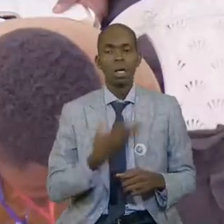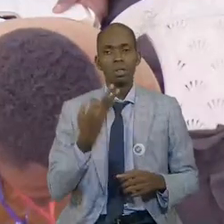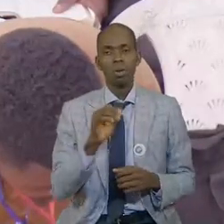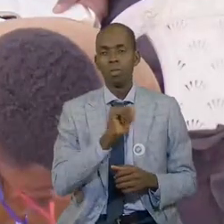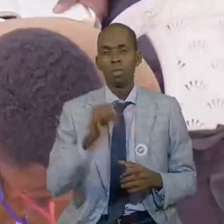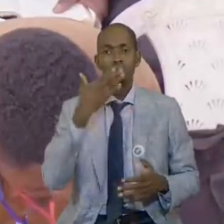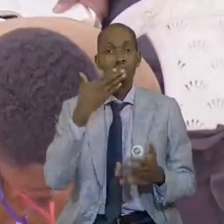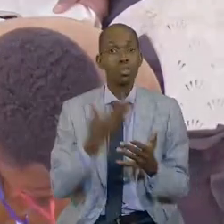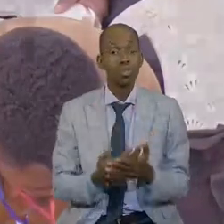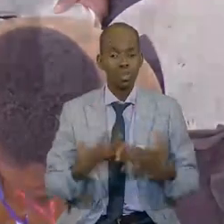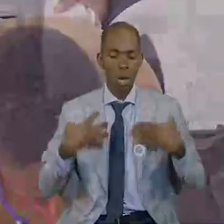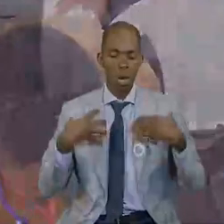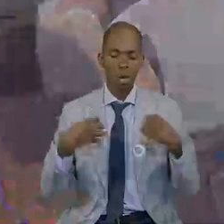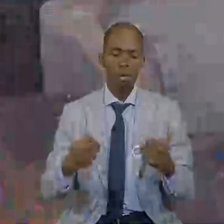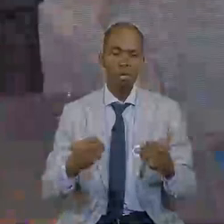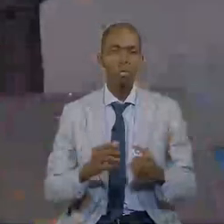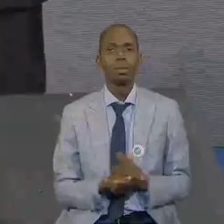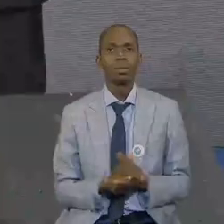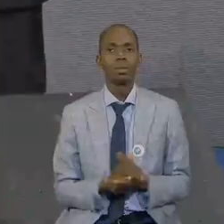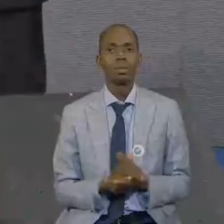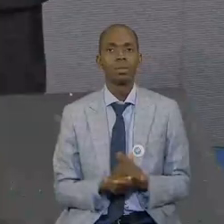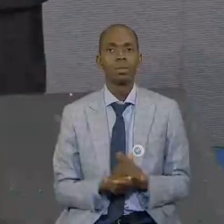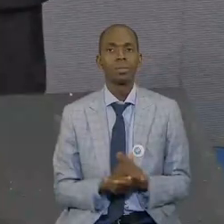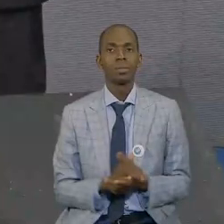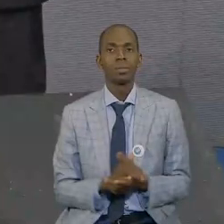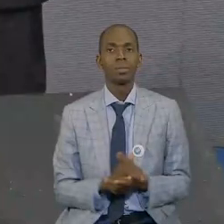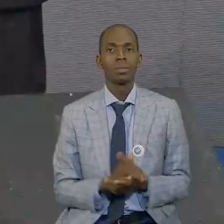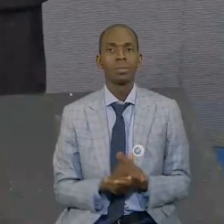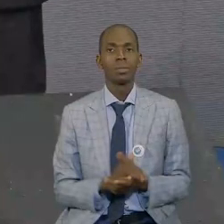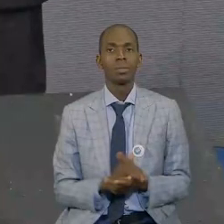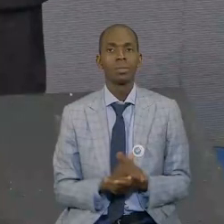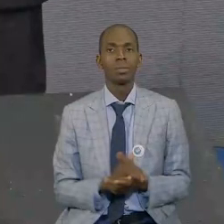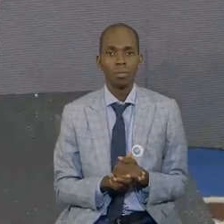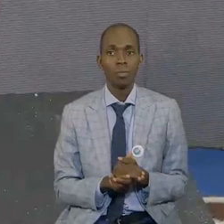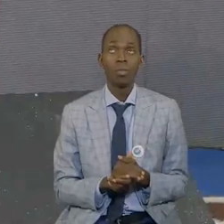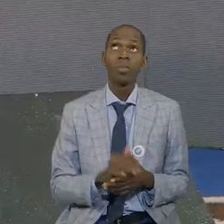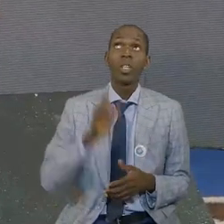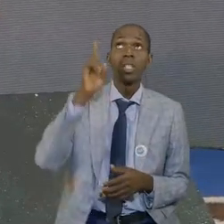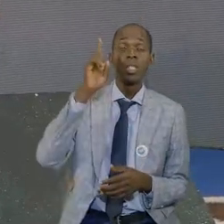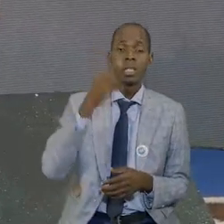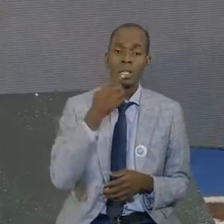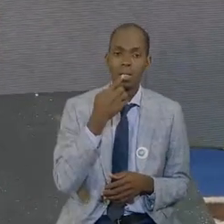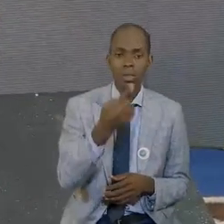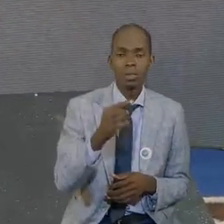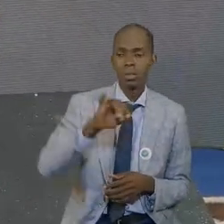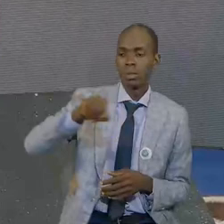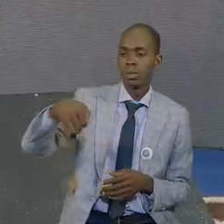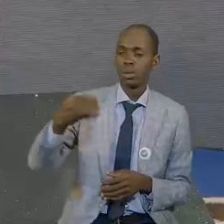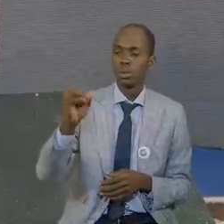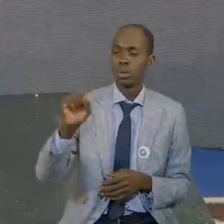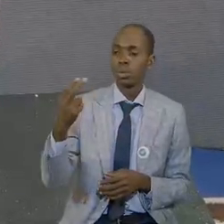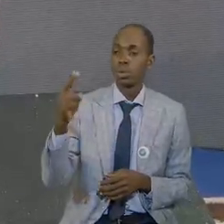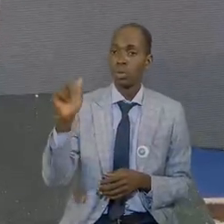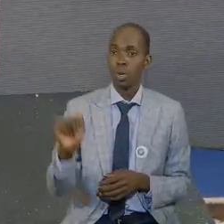dit, fortifie-toi et prends courage. Fear thou not. Ne crains point. He told Joshua while Moses